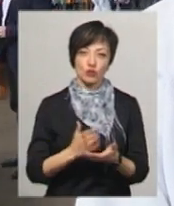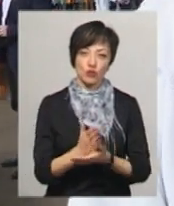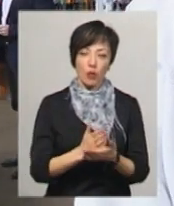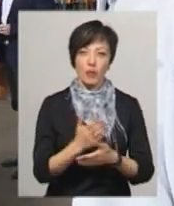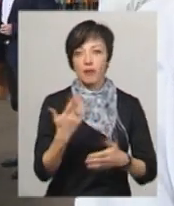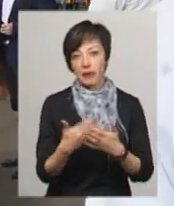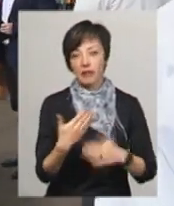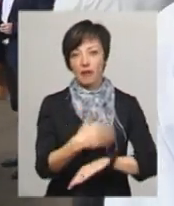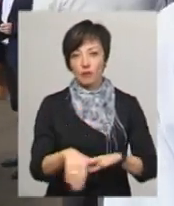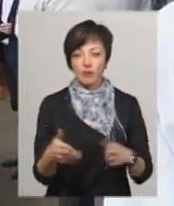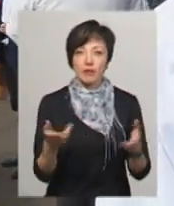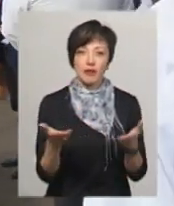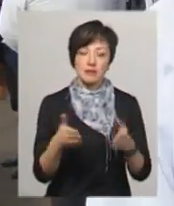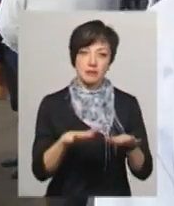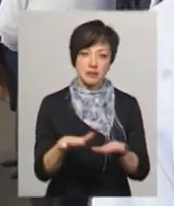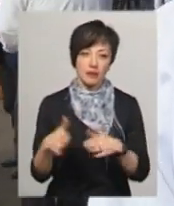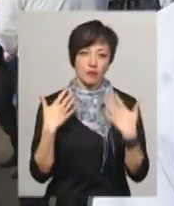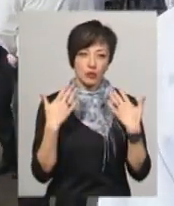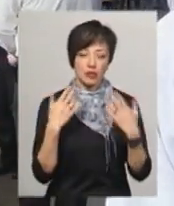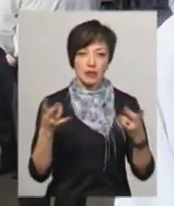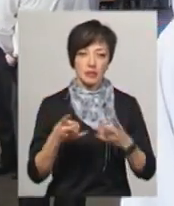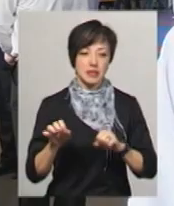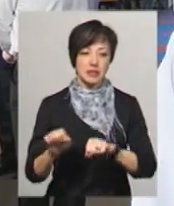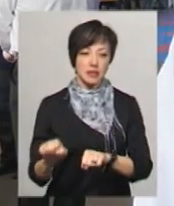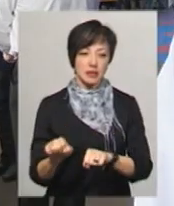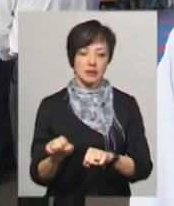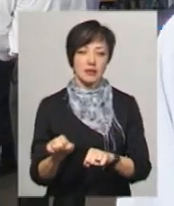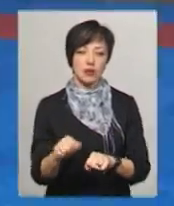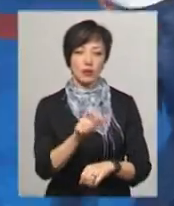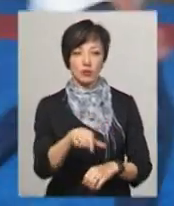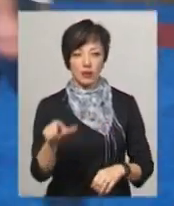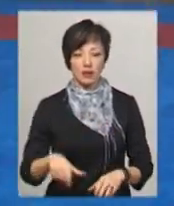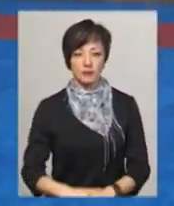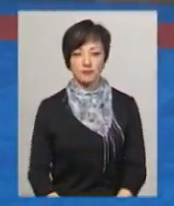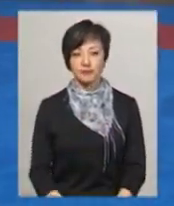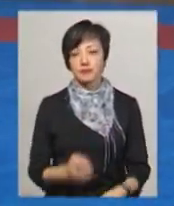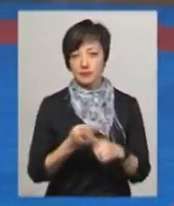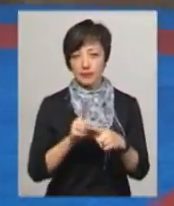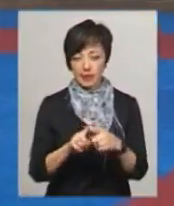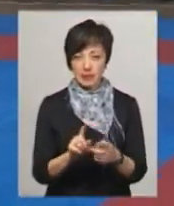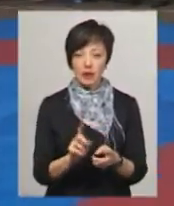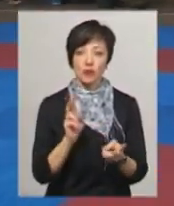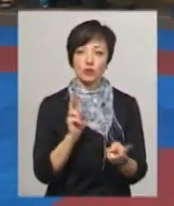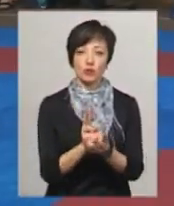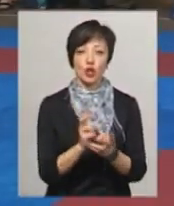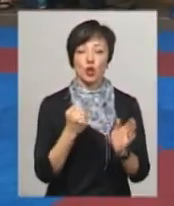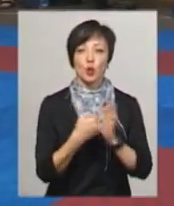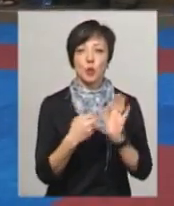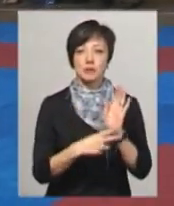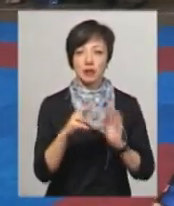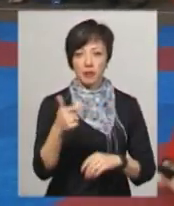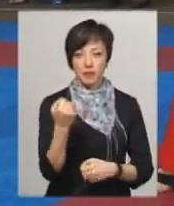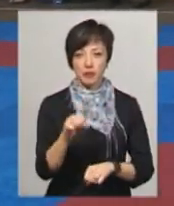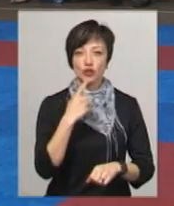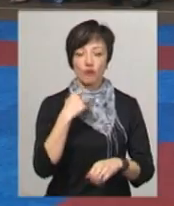вулиці, десь, може, в якихось місцях відпочинку, де треба захистити перш якихось людей. А це поєдинок вазі до 70 кілограмів. Перемагає боєць